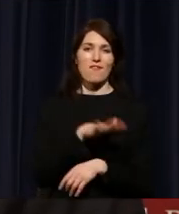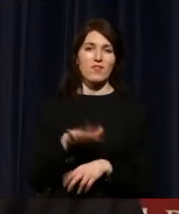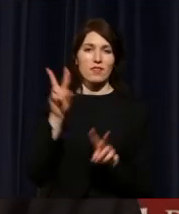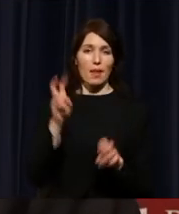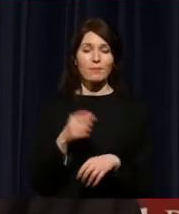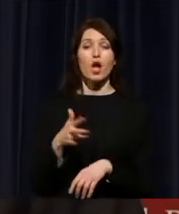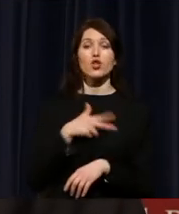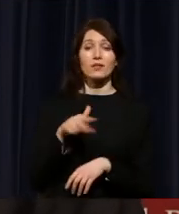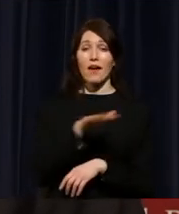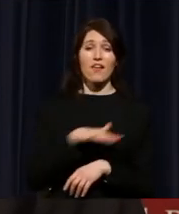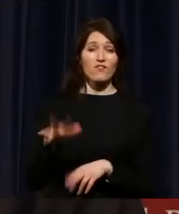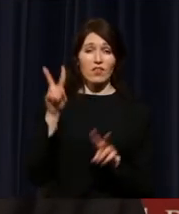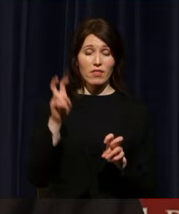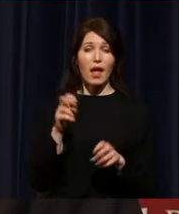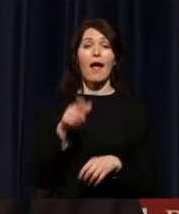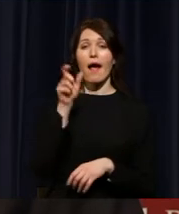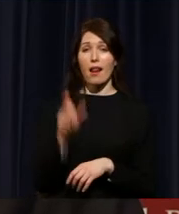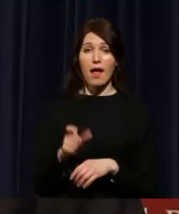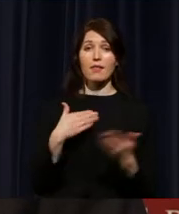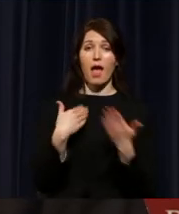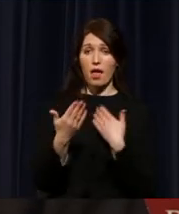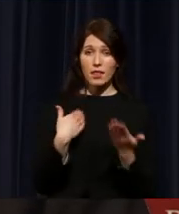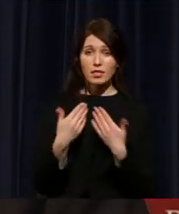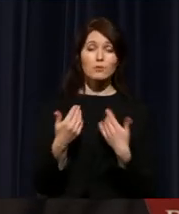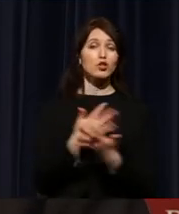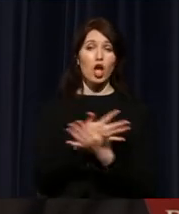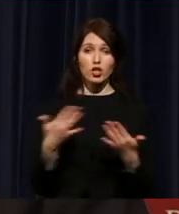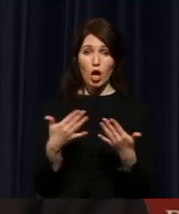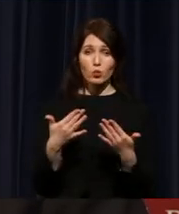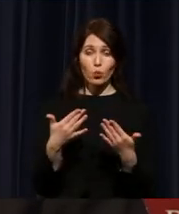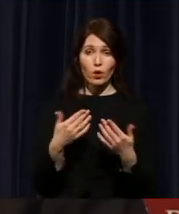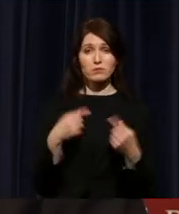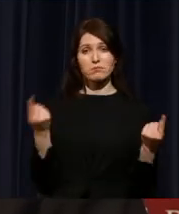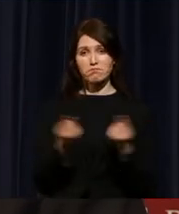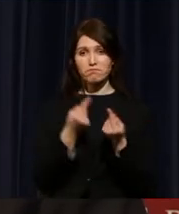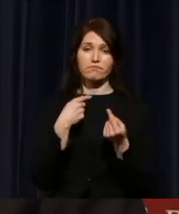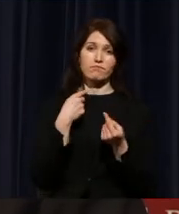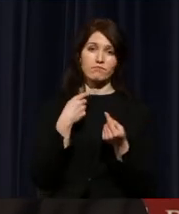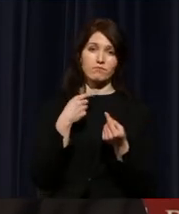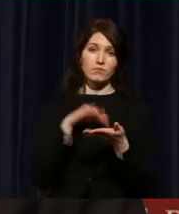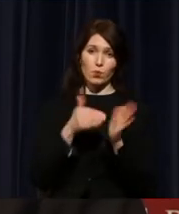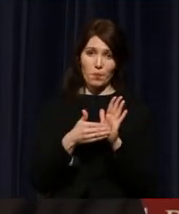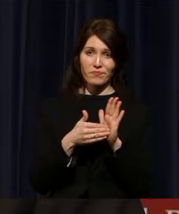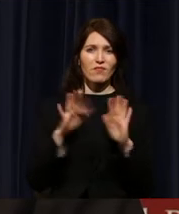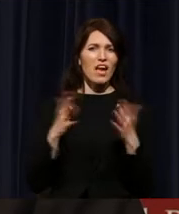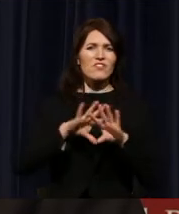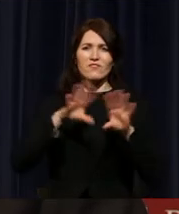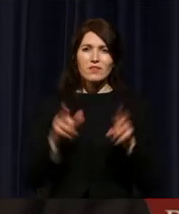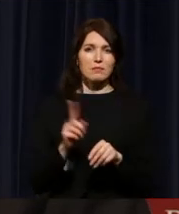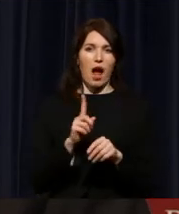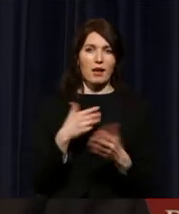vide nozīmē, klienta attiecības dažādos kontekstos. Tas nozīmē, vai viņam vispār